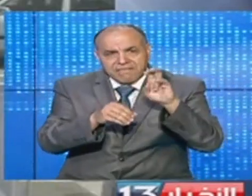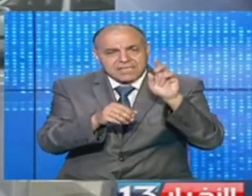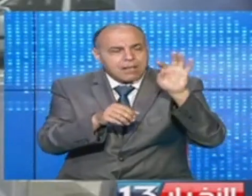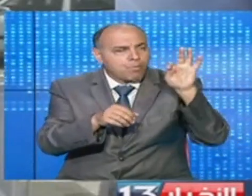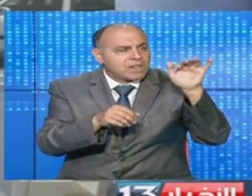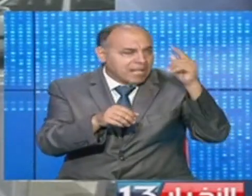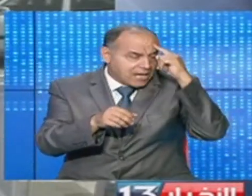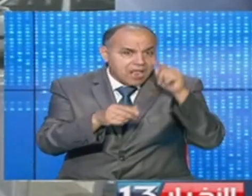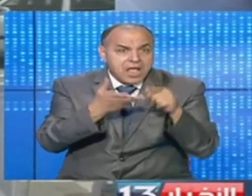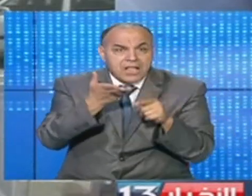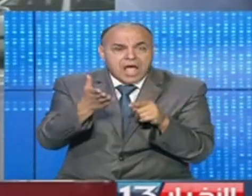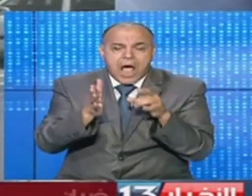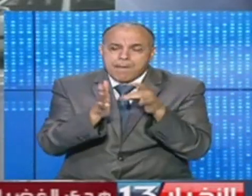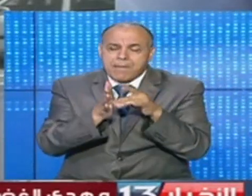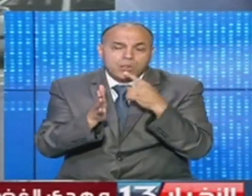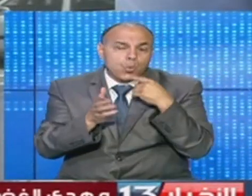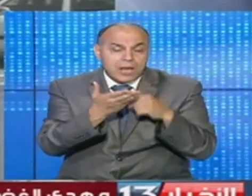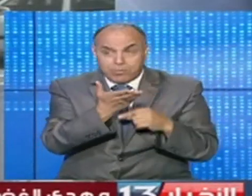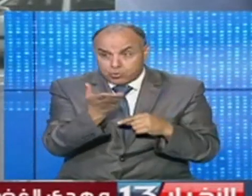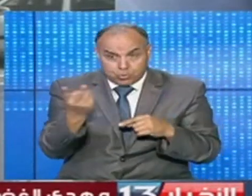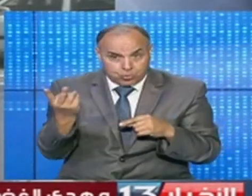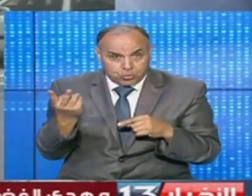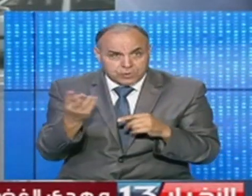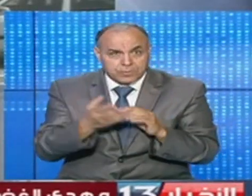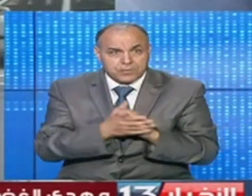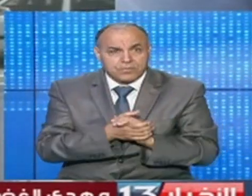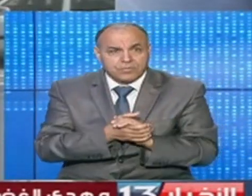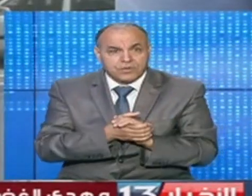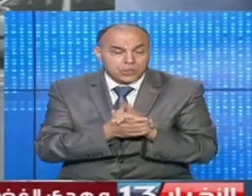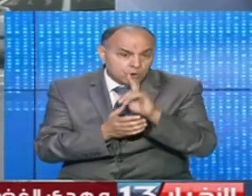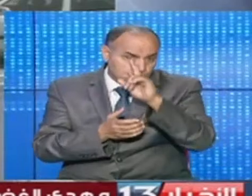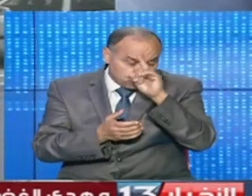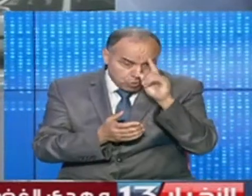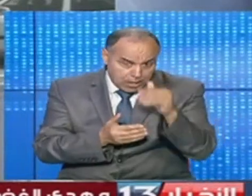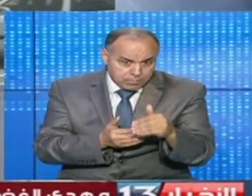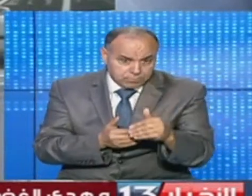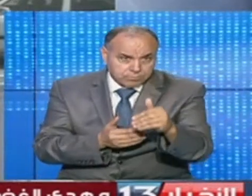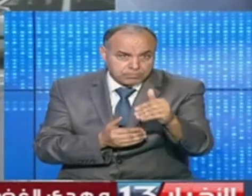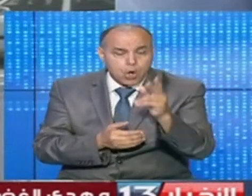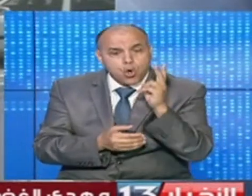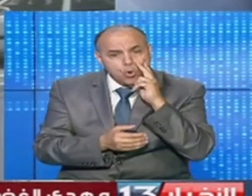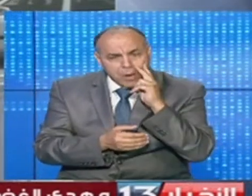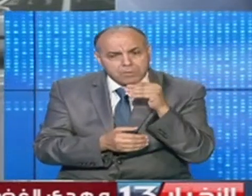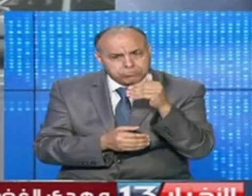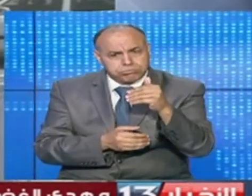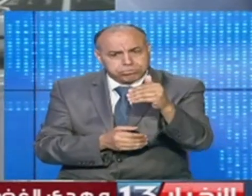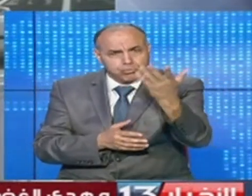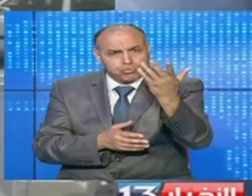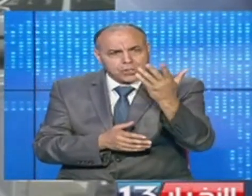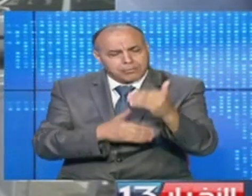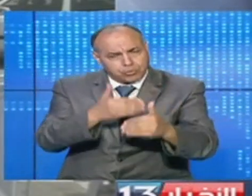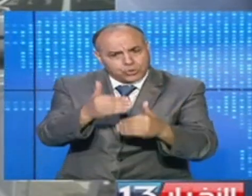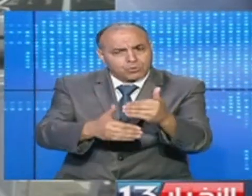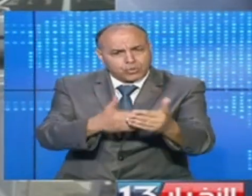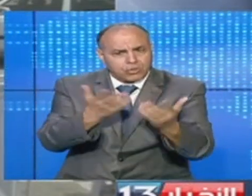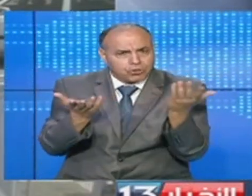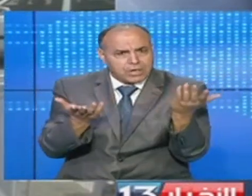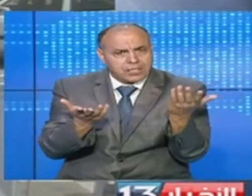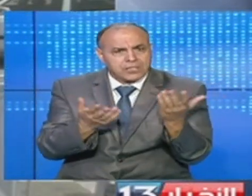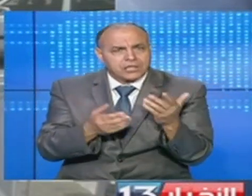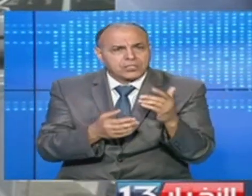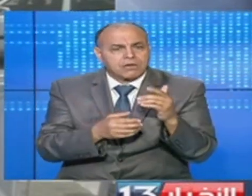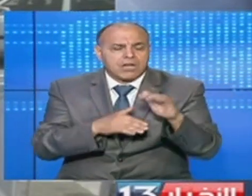الحمامات اه وان شاء الله والمروج والاختتام ان شاء الله